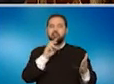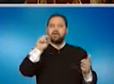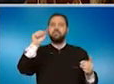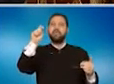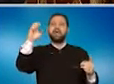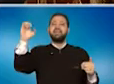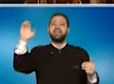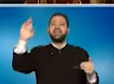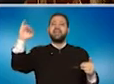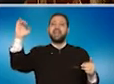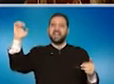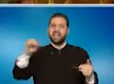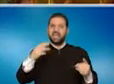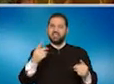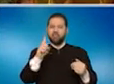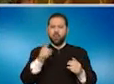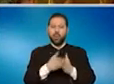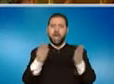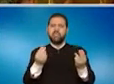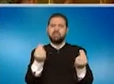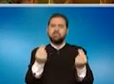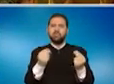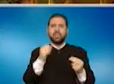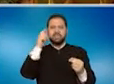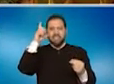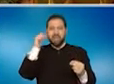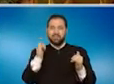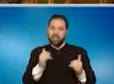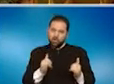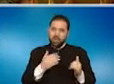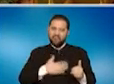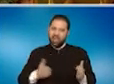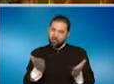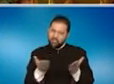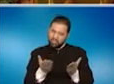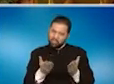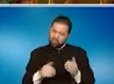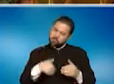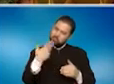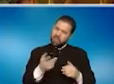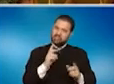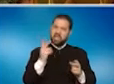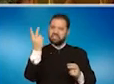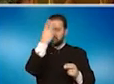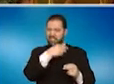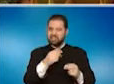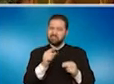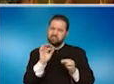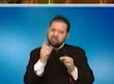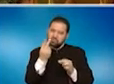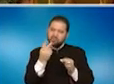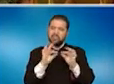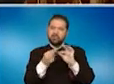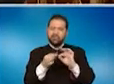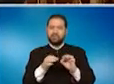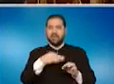îngăduința Sfinției voastre o să dăm citire pasajului din această carte minunată și apoi să încercăm să înțelegem măcar câteva vorbe de